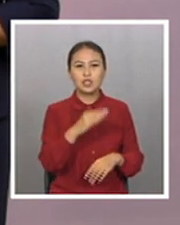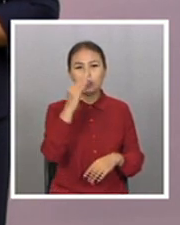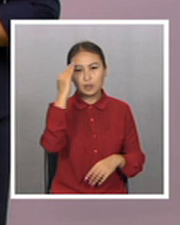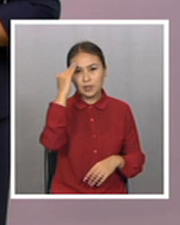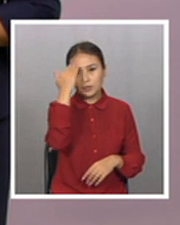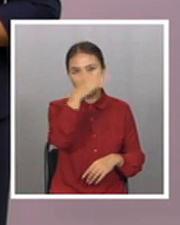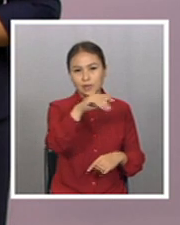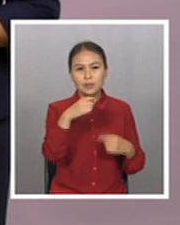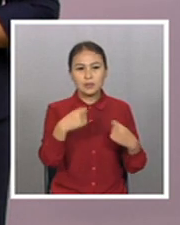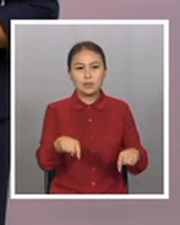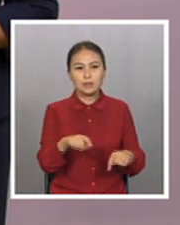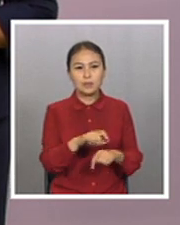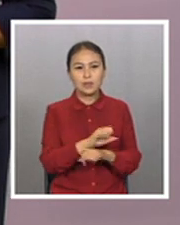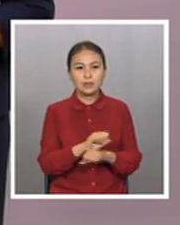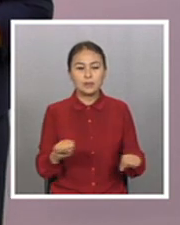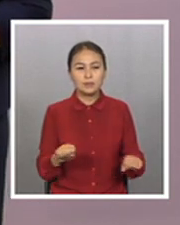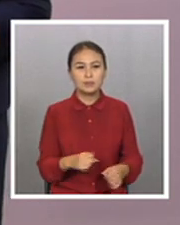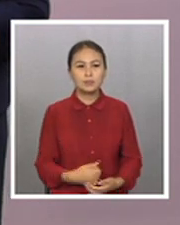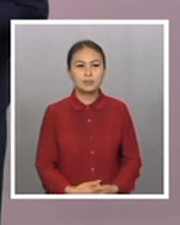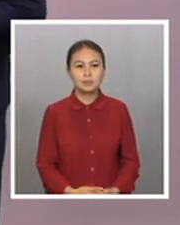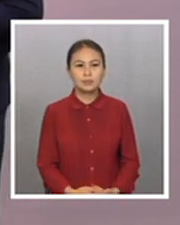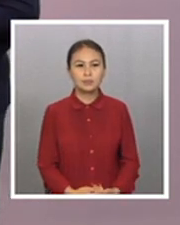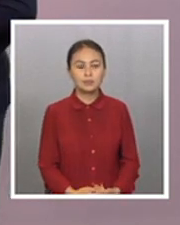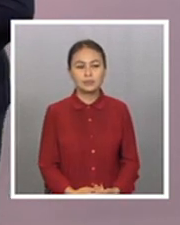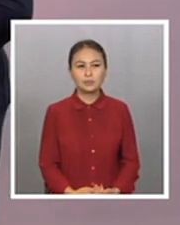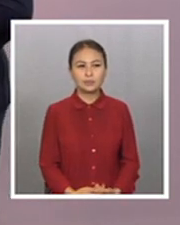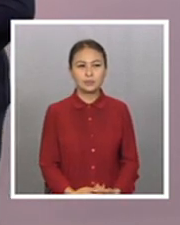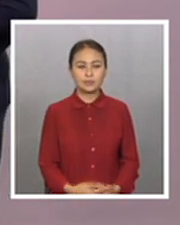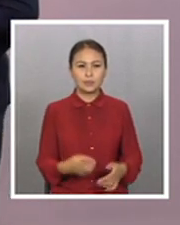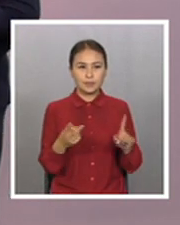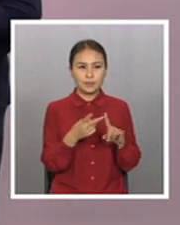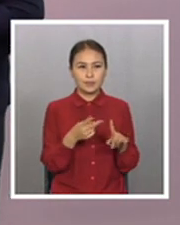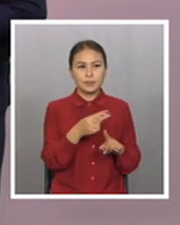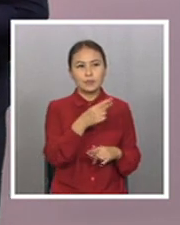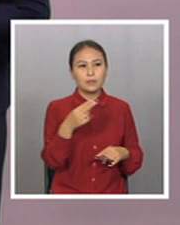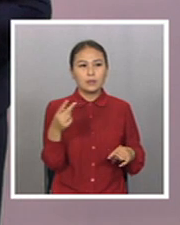Жатқа сатпайды. Енді екінші жолды талдаймыз.